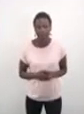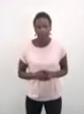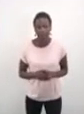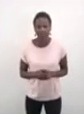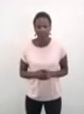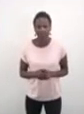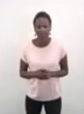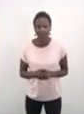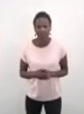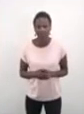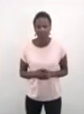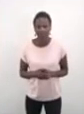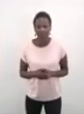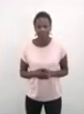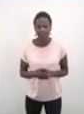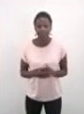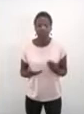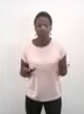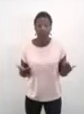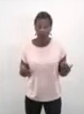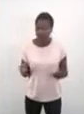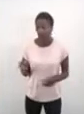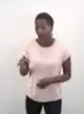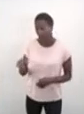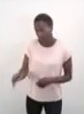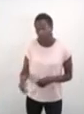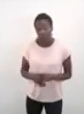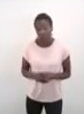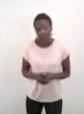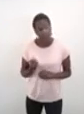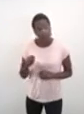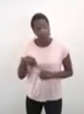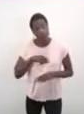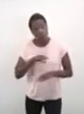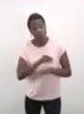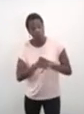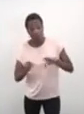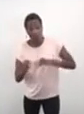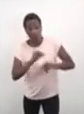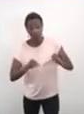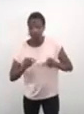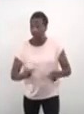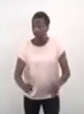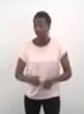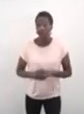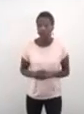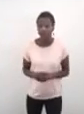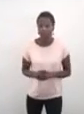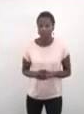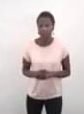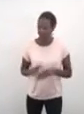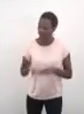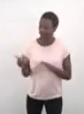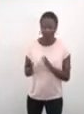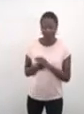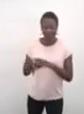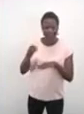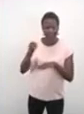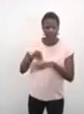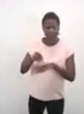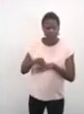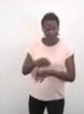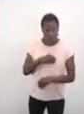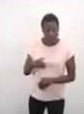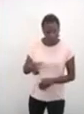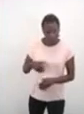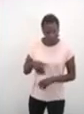les choses que vous dites. Donc oui, nous avons traité la sécurité. Par ailleurs, ce n'est pas en conseil municipal que les